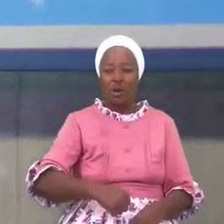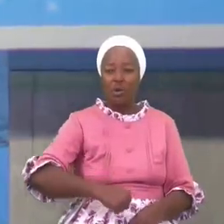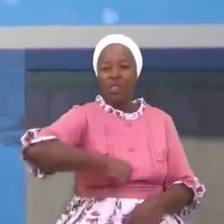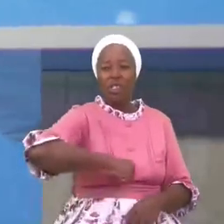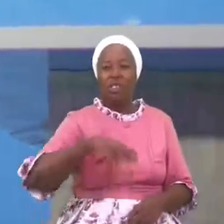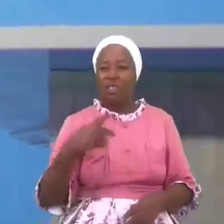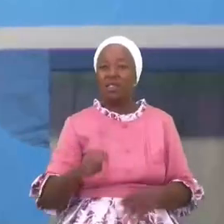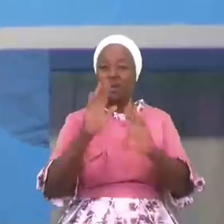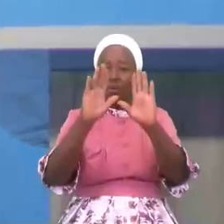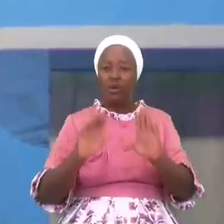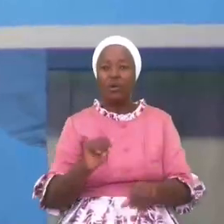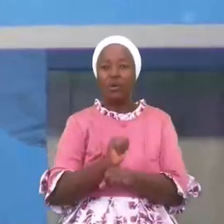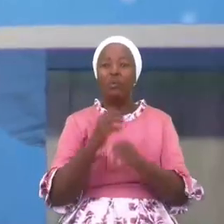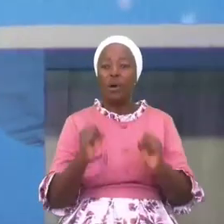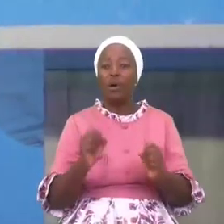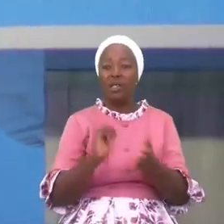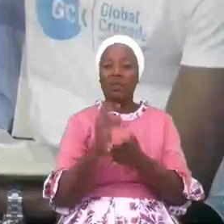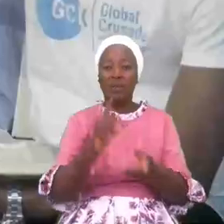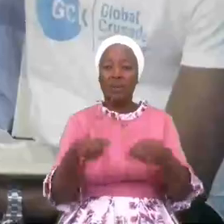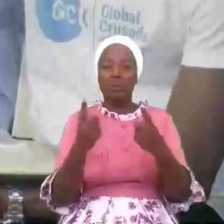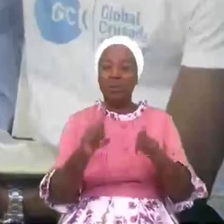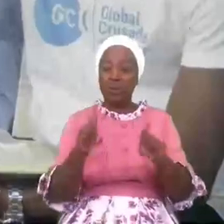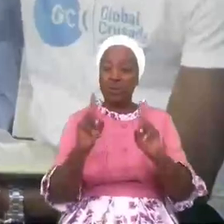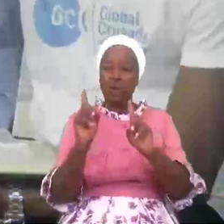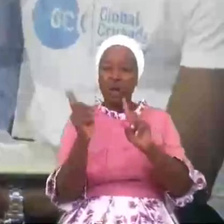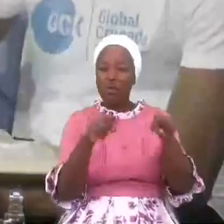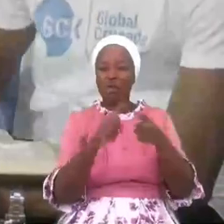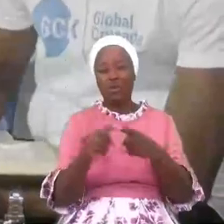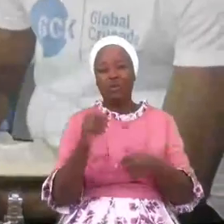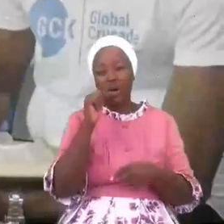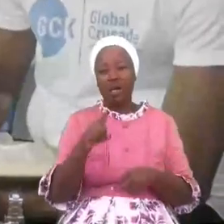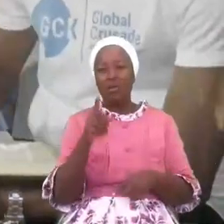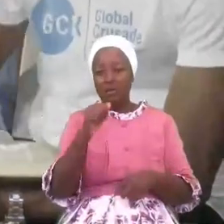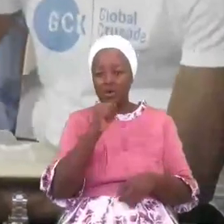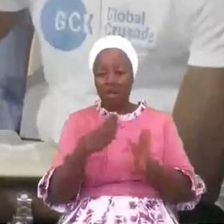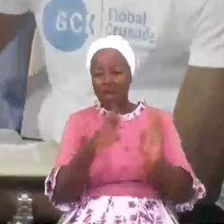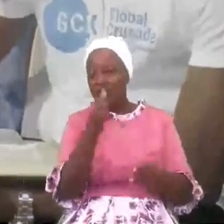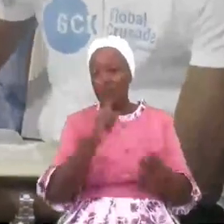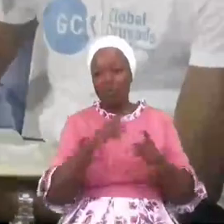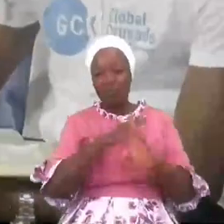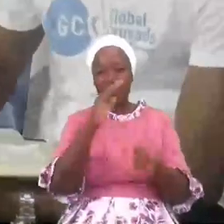puissance miraculeuse qui venait pour elle. Tu ne dois permettre à personne de bloquer ton chemin.